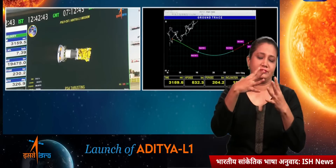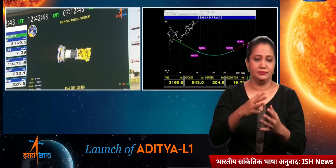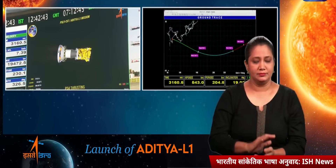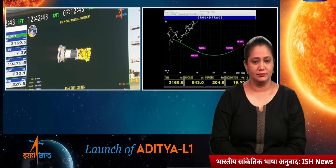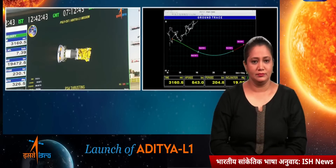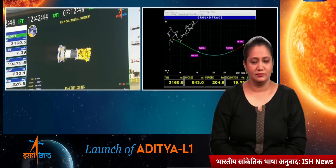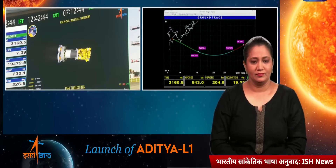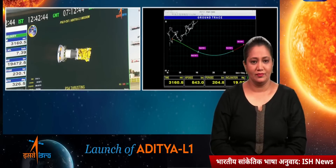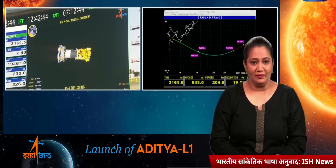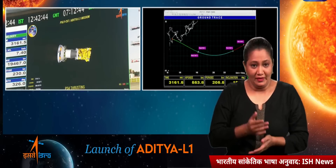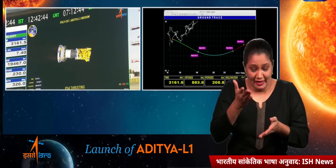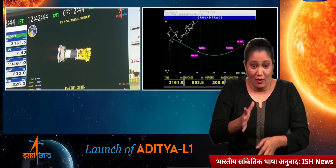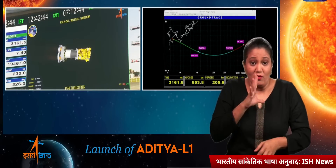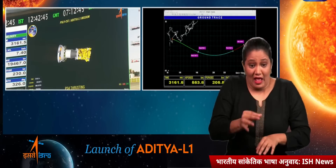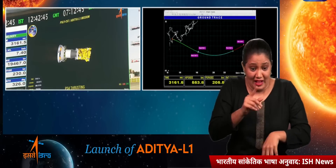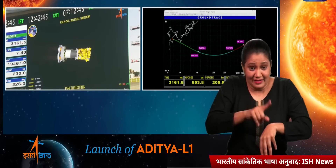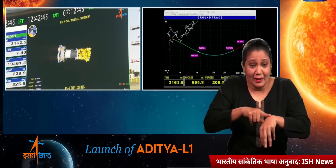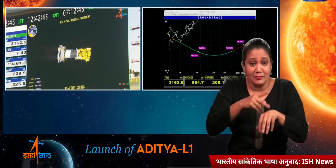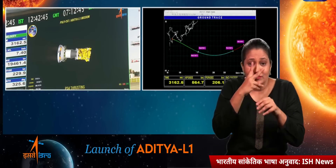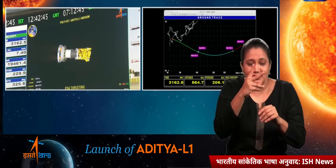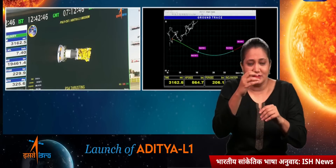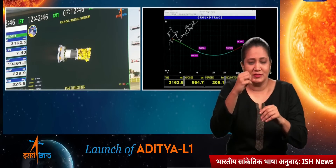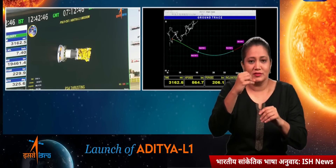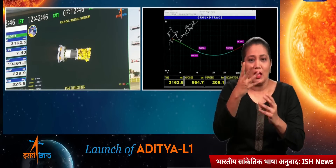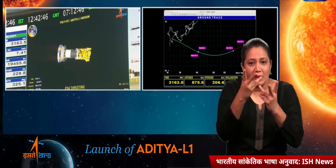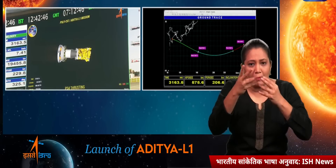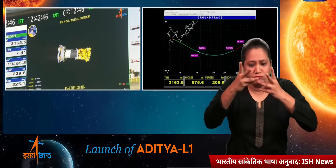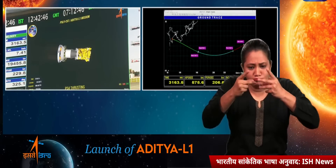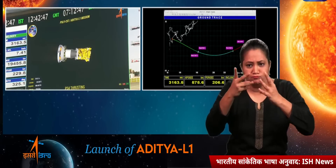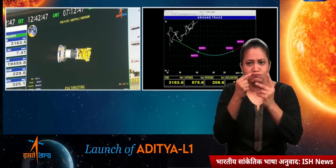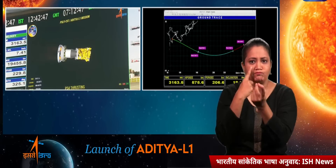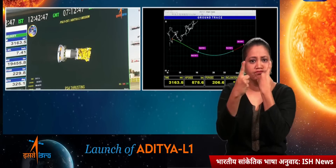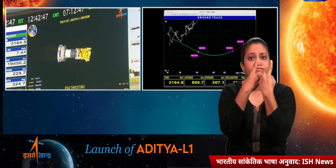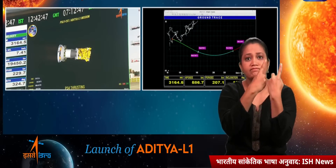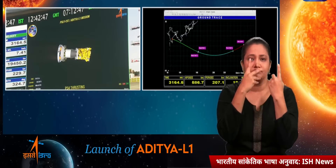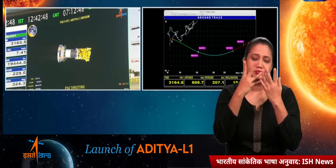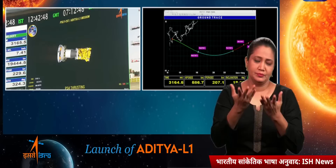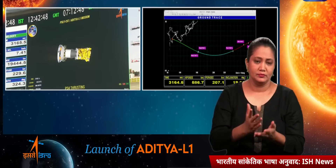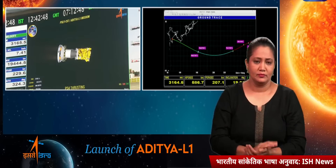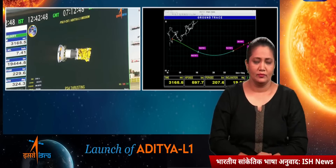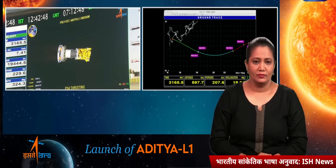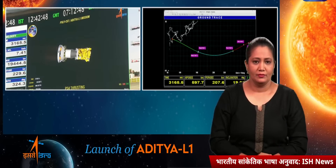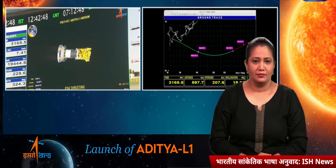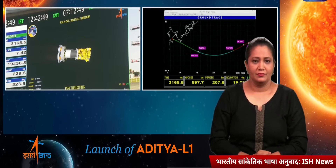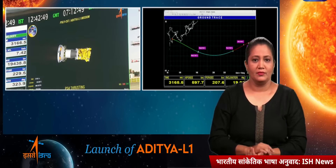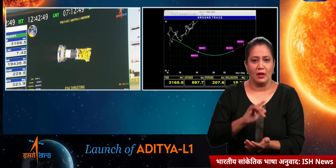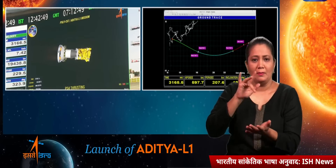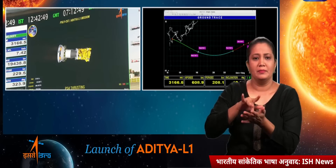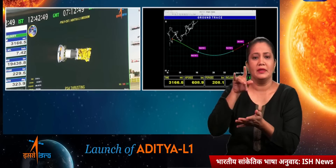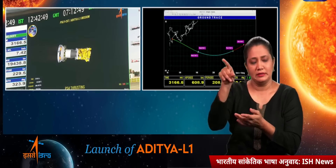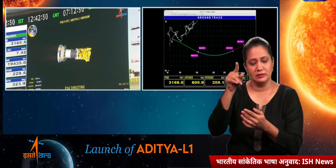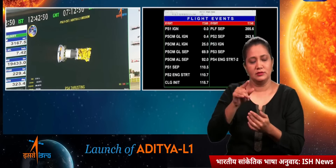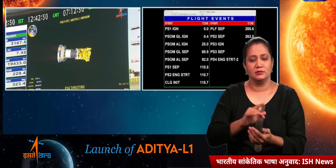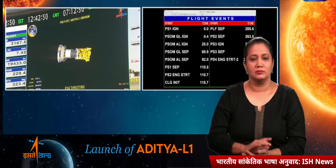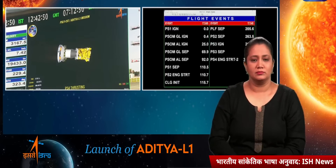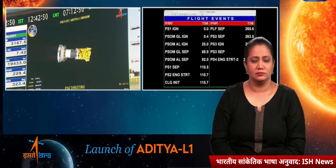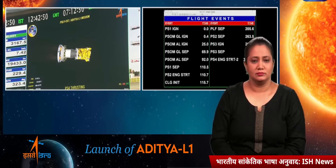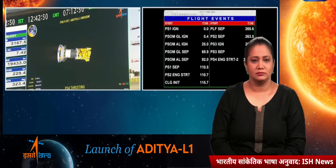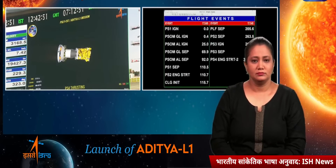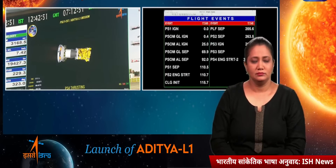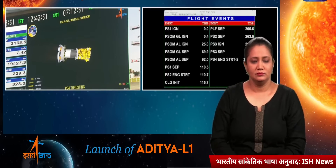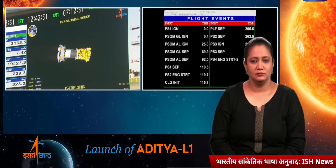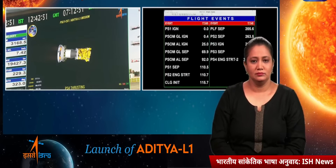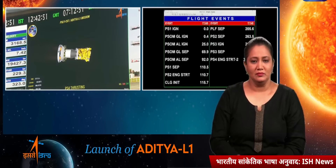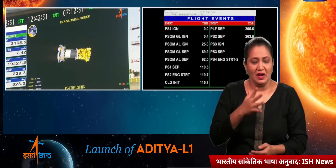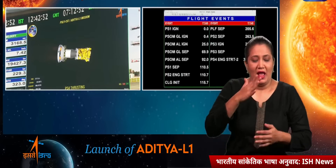यह वास्तविक समय पे हमें यहाँ आंकड़े उपलब्ध हो रहे हैं क्रूज स्टेशन से। Very happy piece